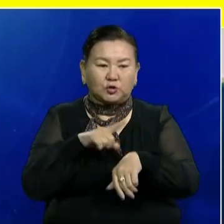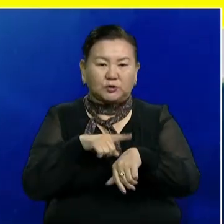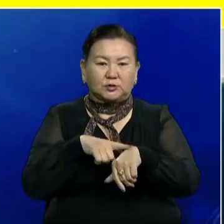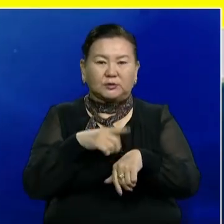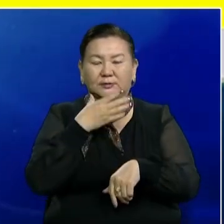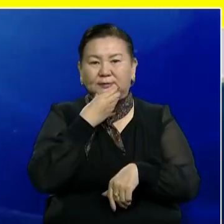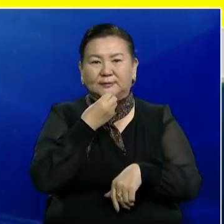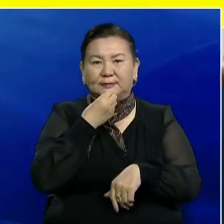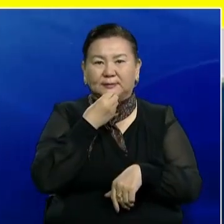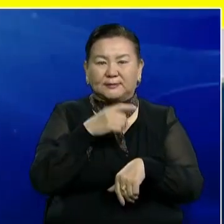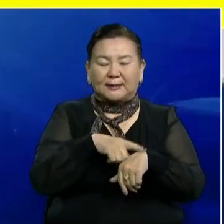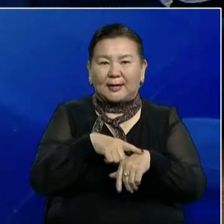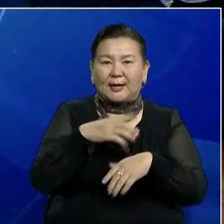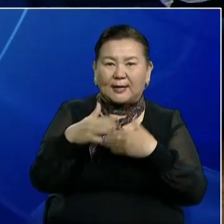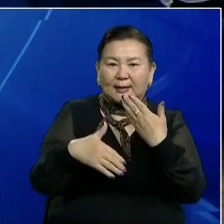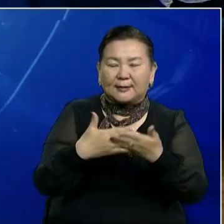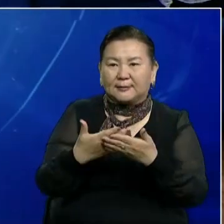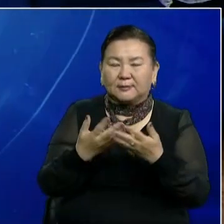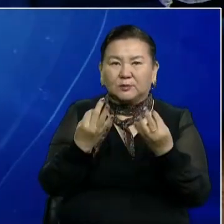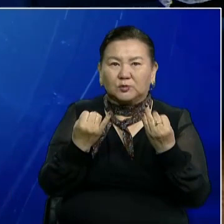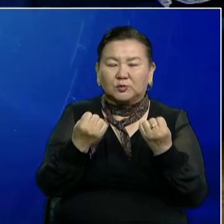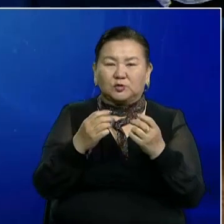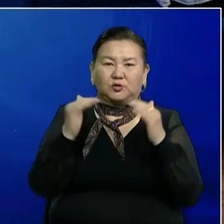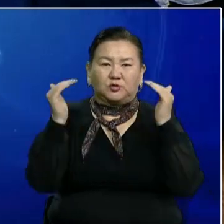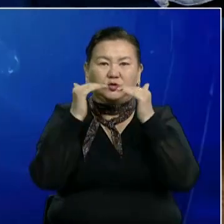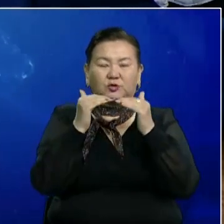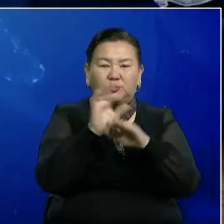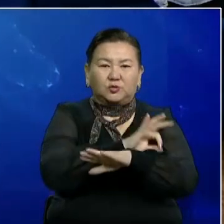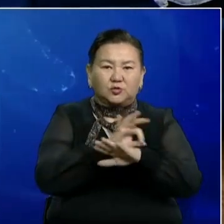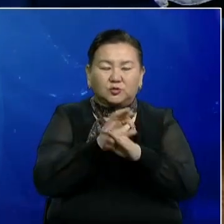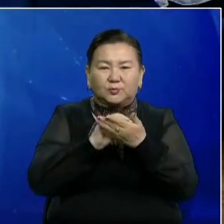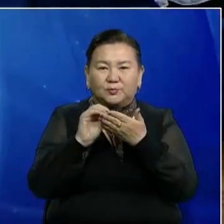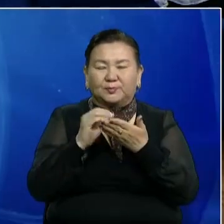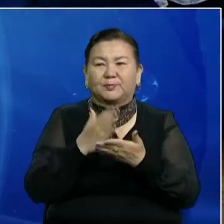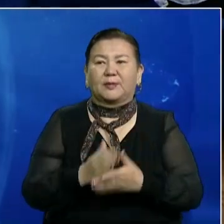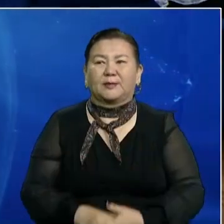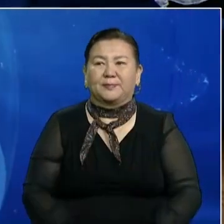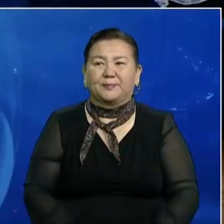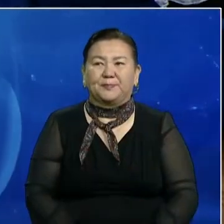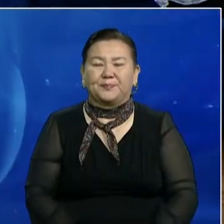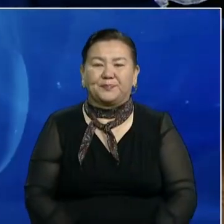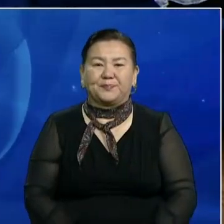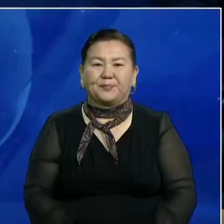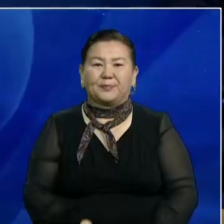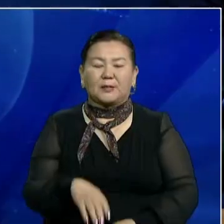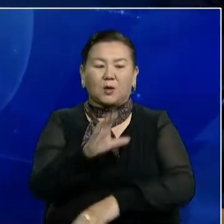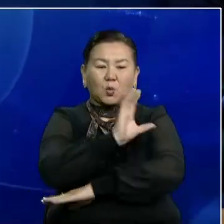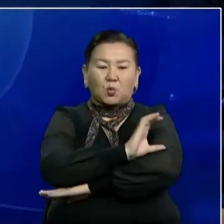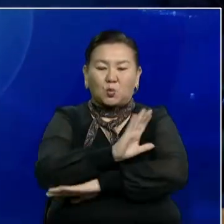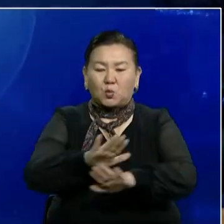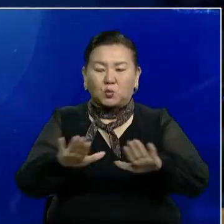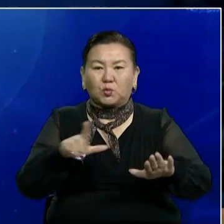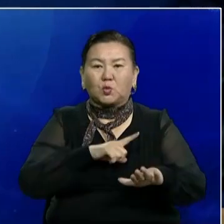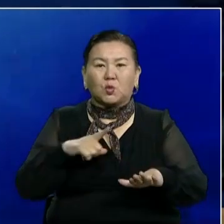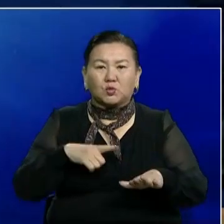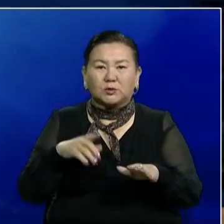том бүтэл албан тушаалтай том хүмүүс гэхээр л төсөл өчтөн шүү дээ тийм ойлголттай байсан. Тийм бол одоо энийг халаад сурагчд ч гэсэн өөртөө төсөл